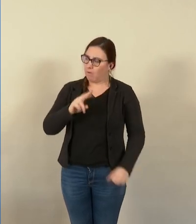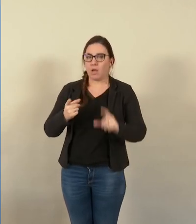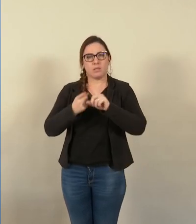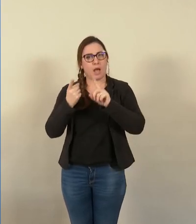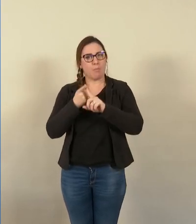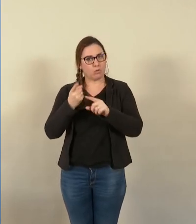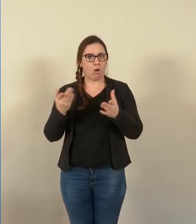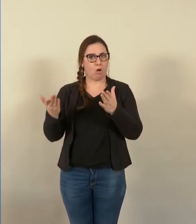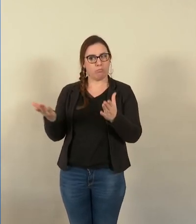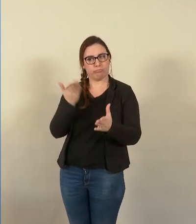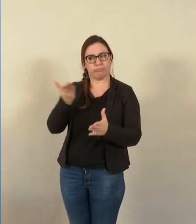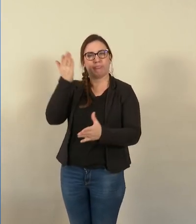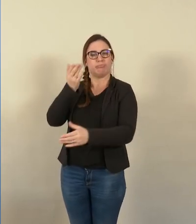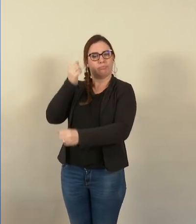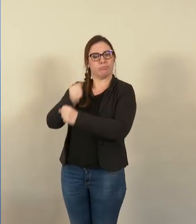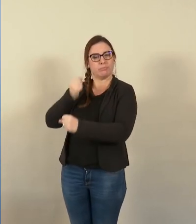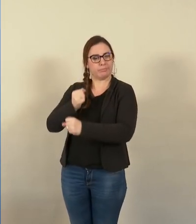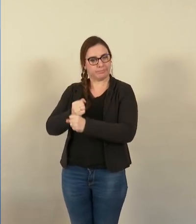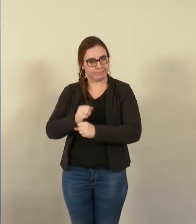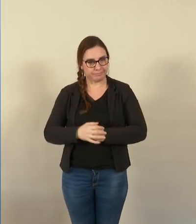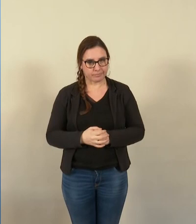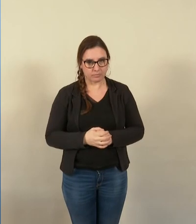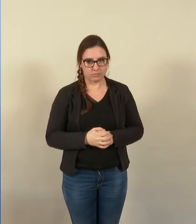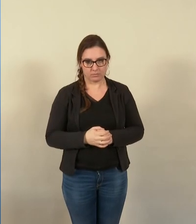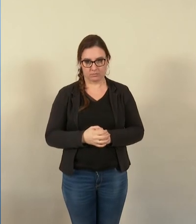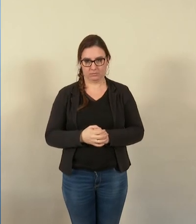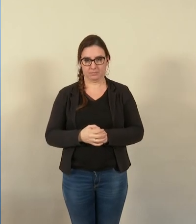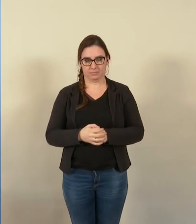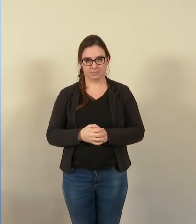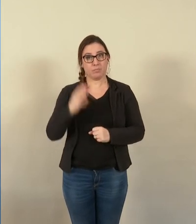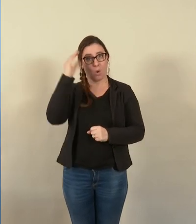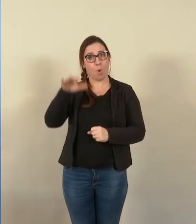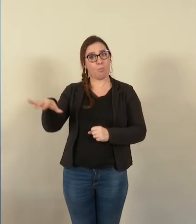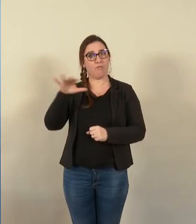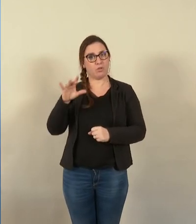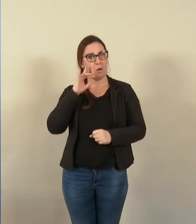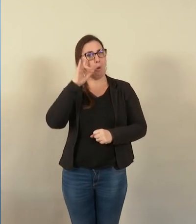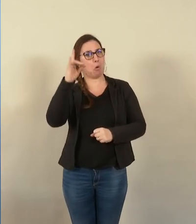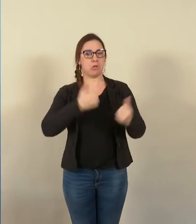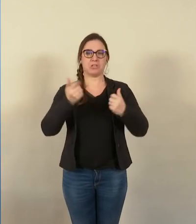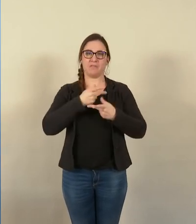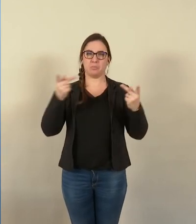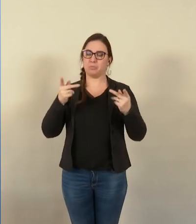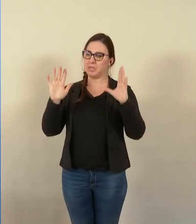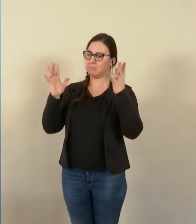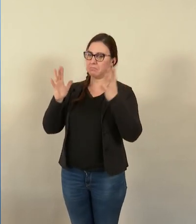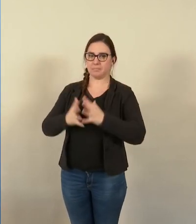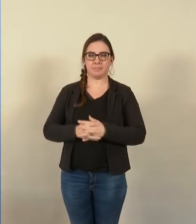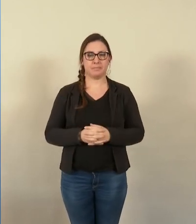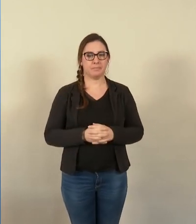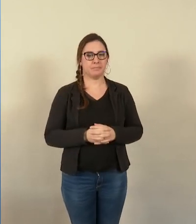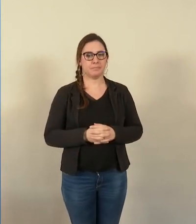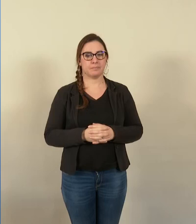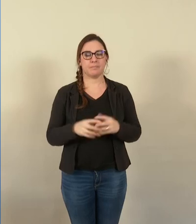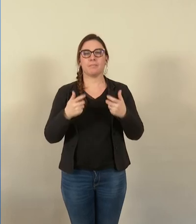aujourd'hui de souligner l'importance de de leur travail de ces de ces professionnels qui font honneur au au service public le permis